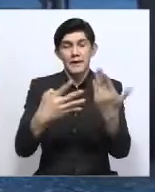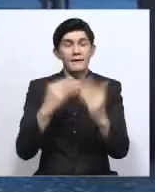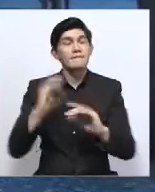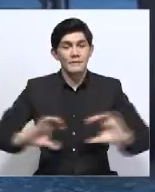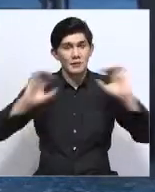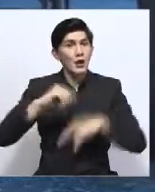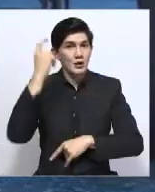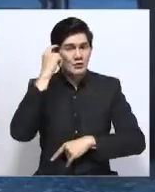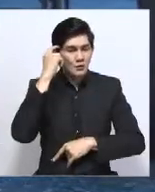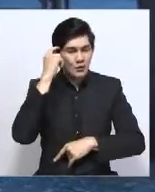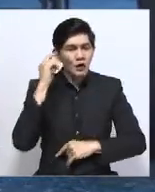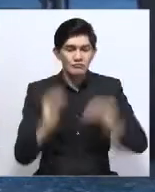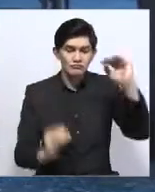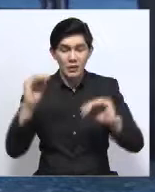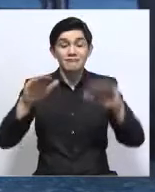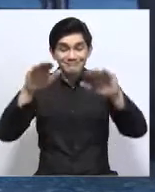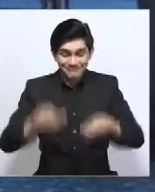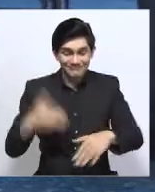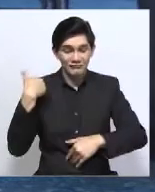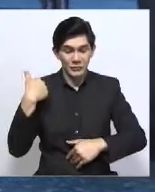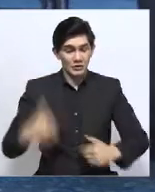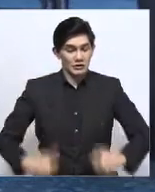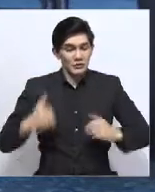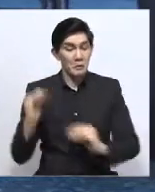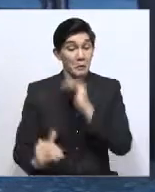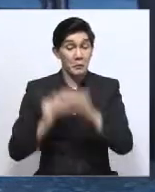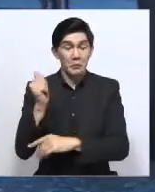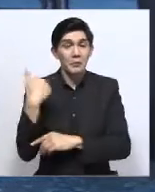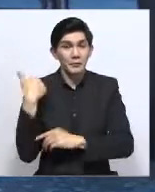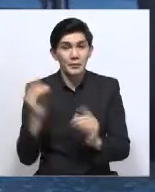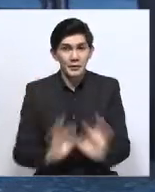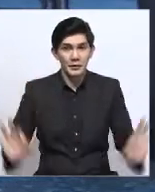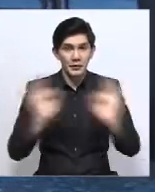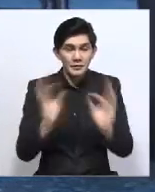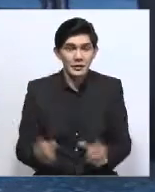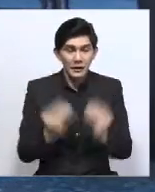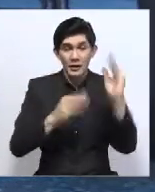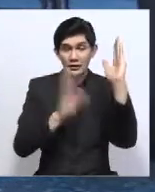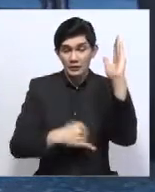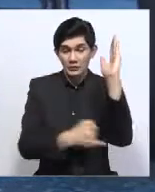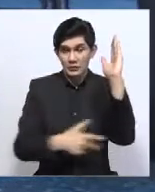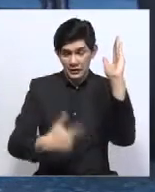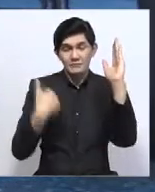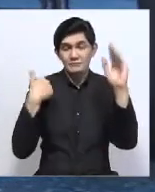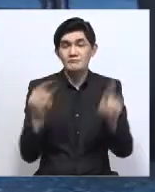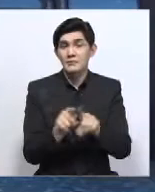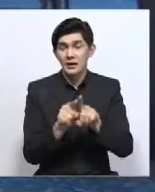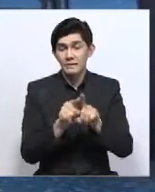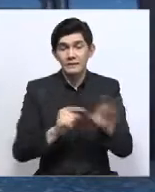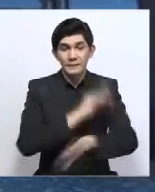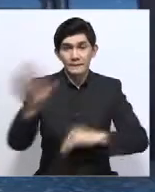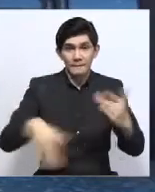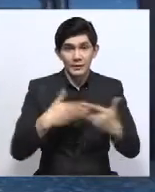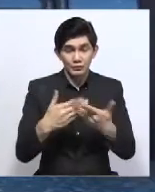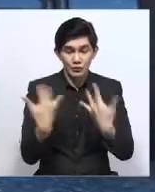ในการลดความเหลื่อมล้ำและพัฒนาคุณภาพชีวิตและให้ความสำคัญกับพี่น้องในพื้นที่จังหวัดชายแดนภาคใต้นะคะโดยทุกคนต้